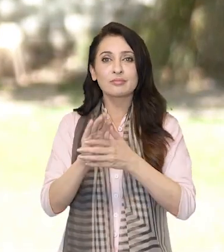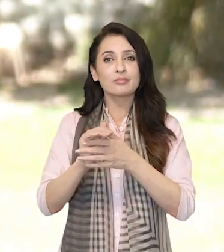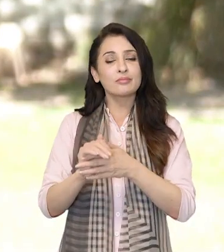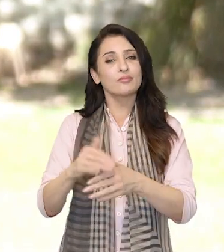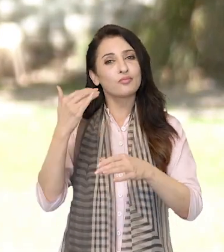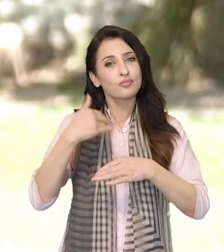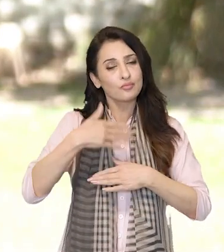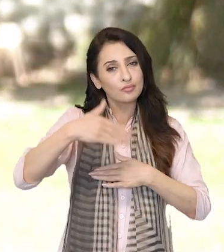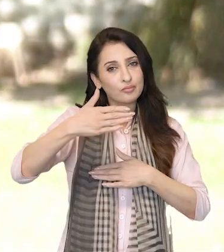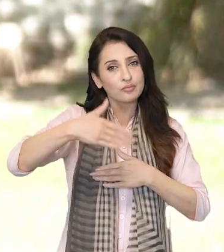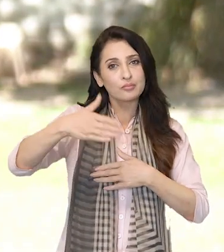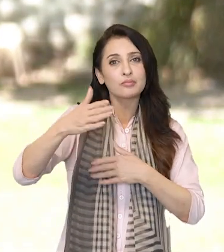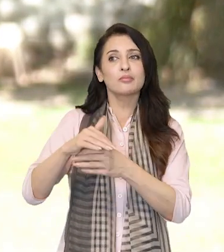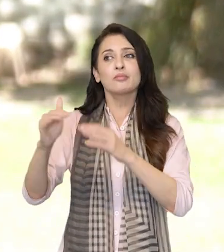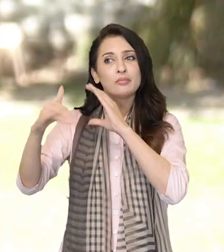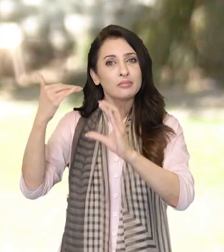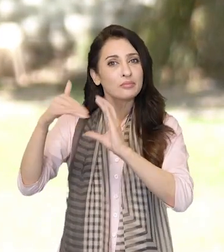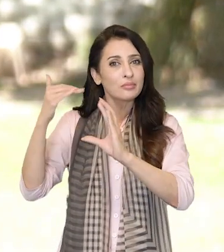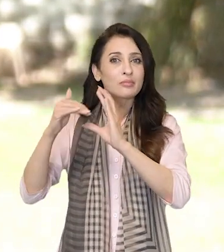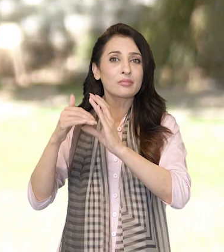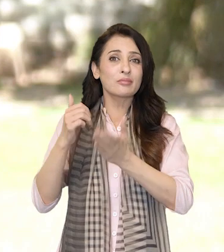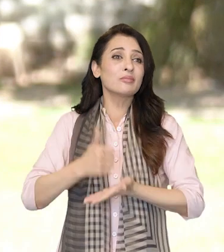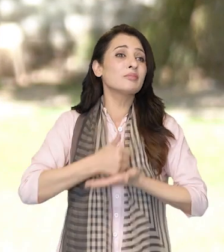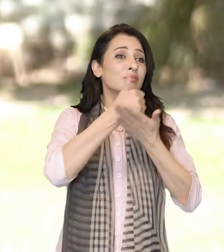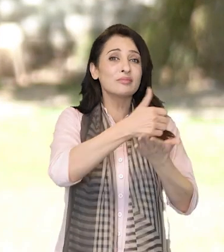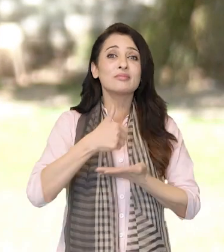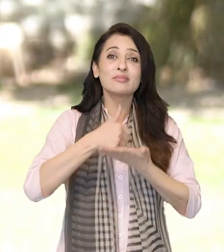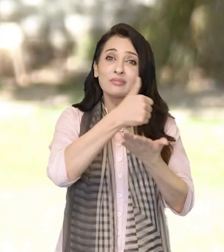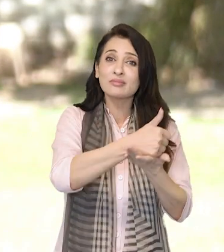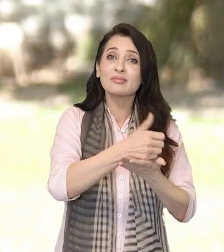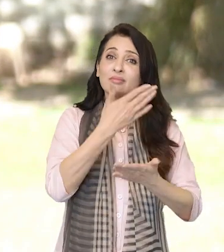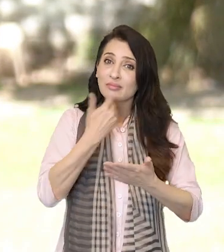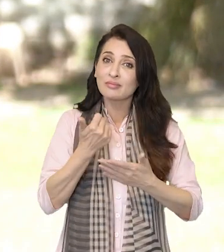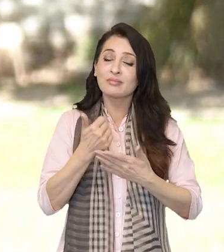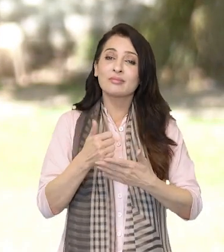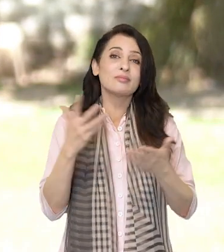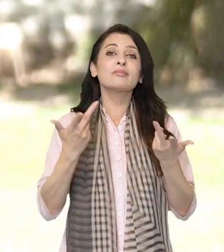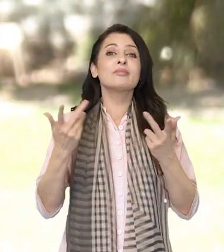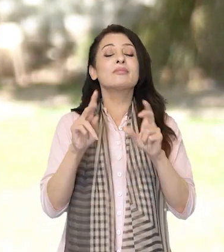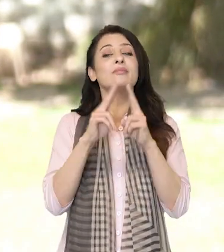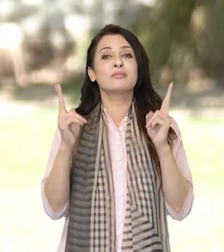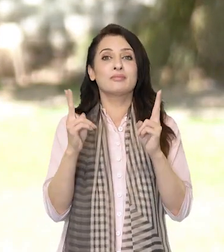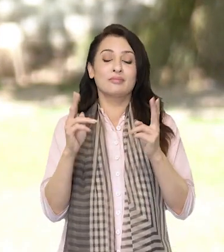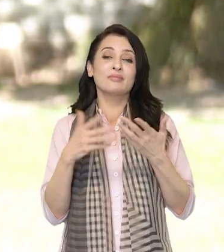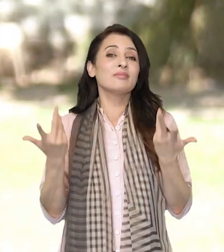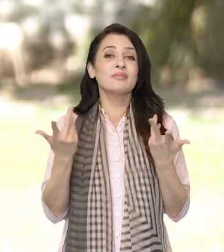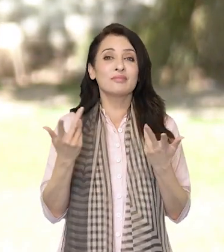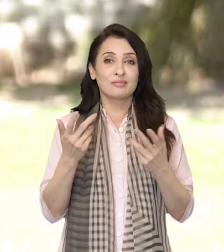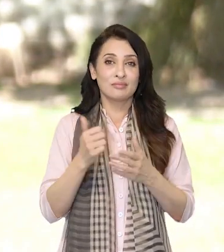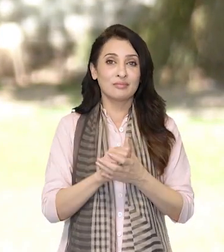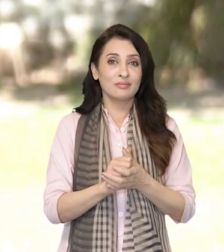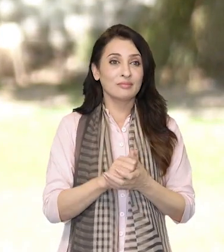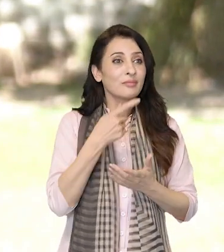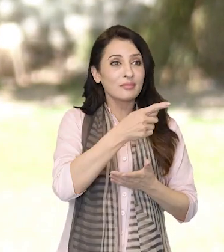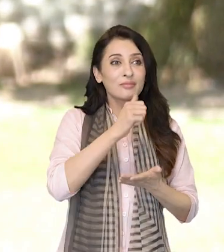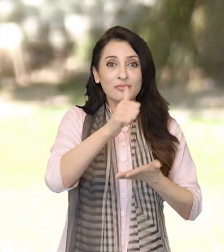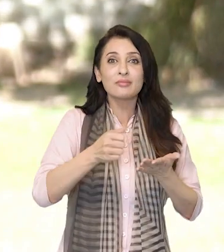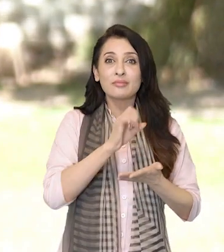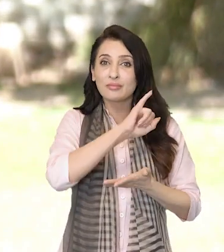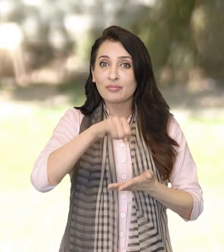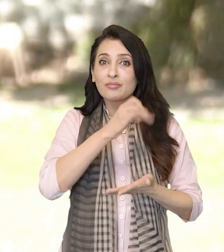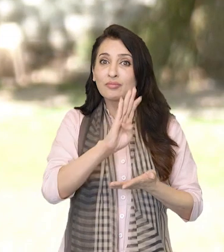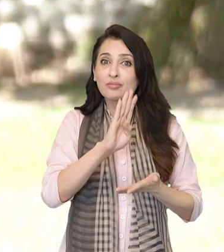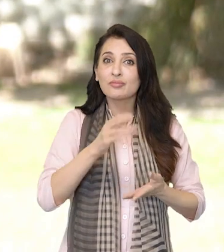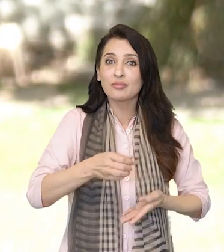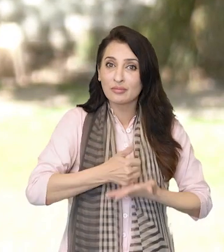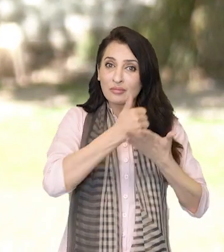लोग कॉन्स्टेंटली मैसेज मुझे और मोमिना को आ रहते हैं कि हम किस तरह मदद कर सकते हैं, हम पैसे भिजवाएं, हम वक्त दें, हम क्या करें, हम इनको हायर